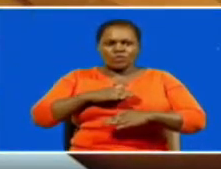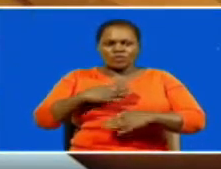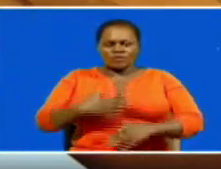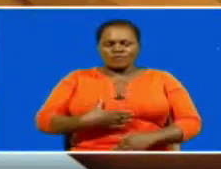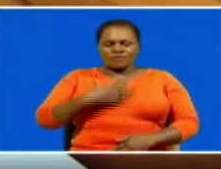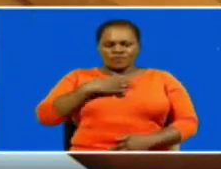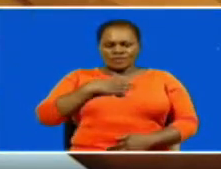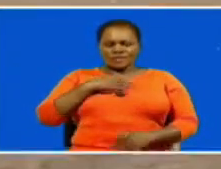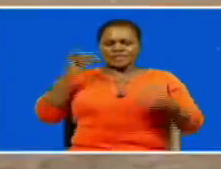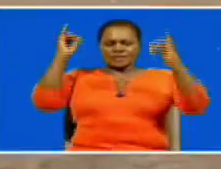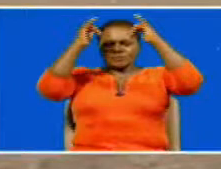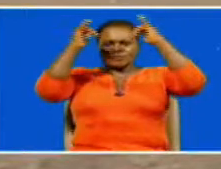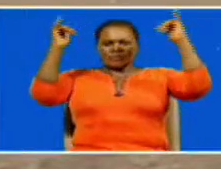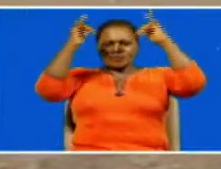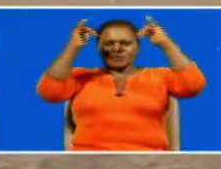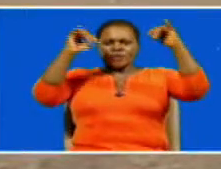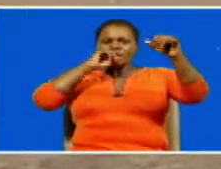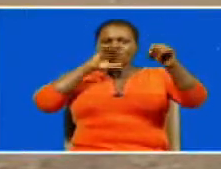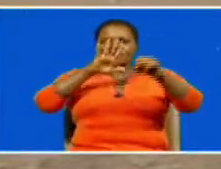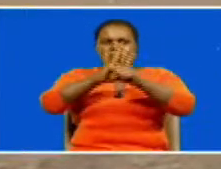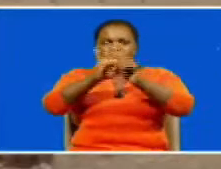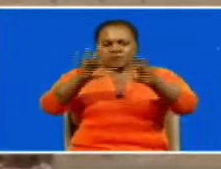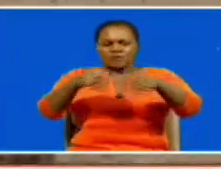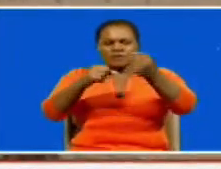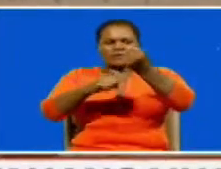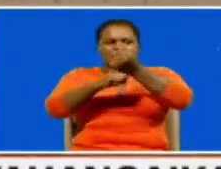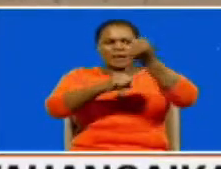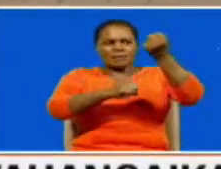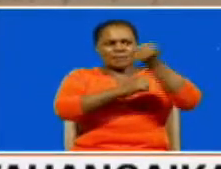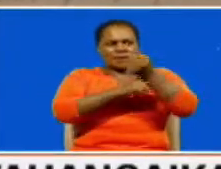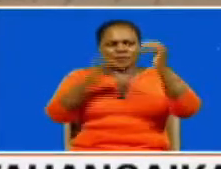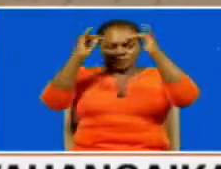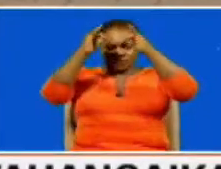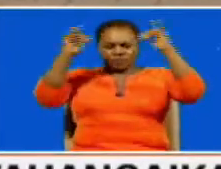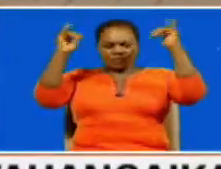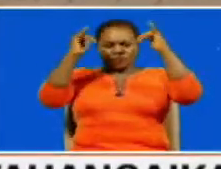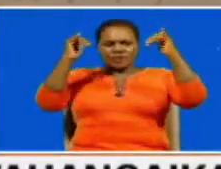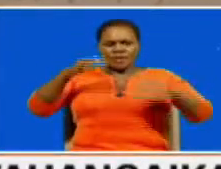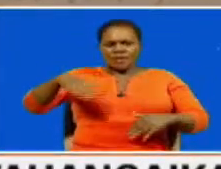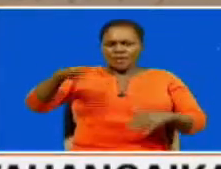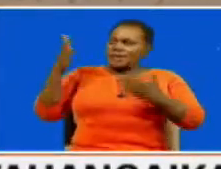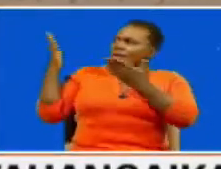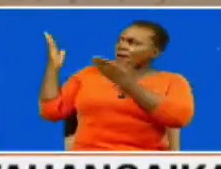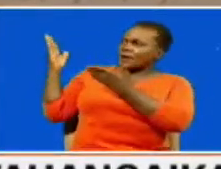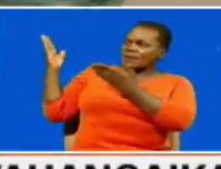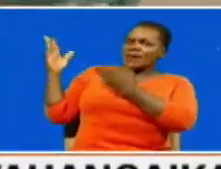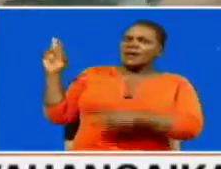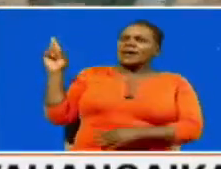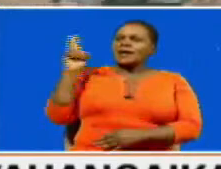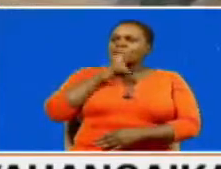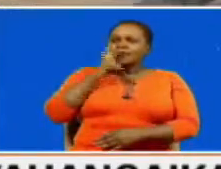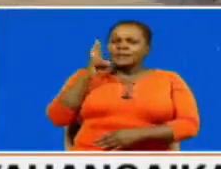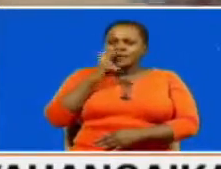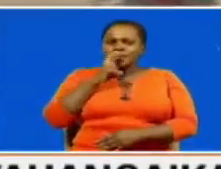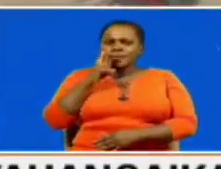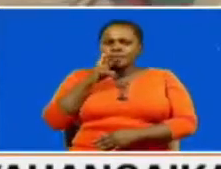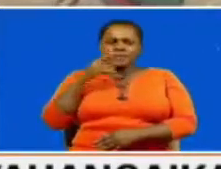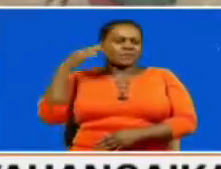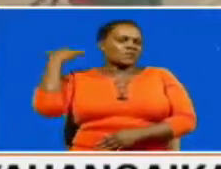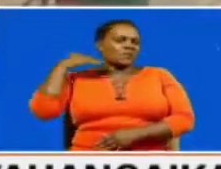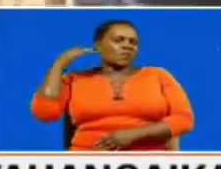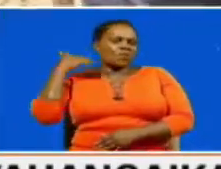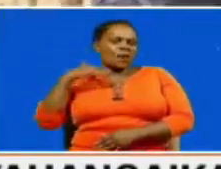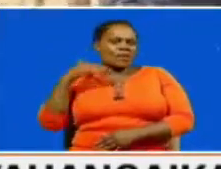alizuru kambi hiyo ya wakimbizi ameahidi kutoa msaada kwa wakimbizi hao. Maeneo hayo yangali kwenye hatari ya mashambulizi ya